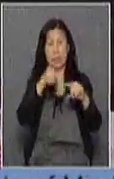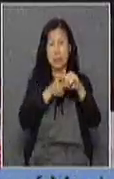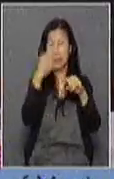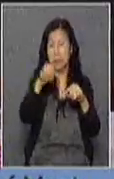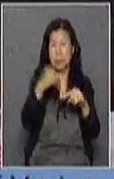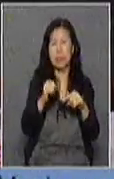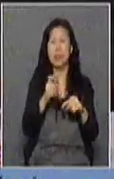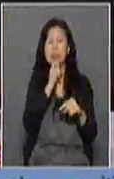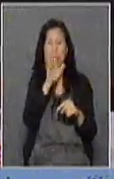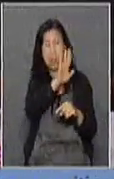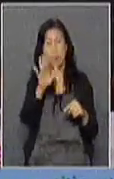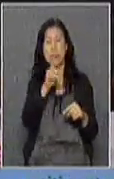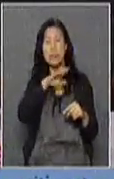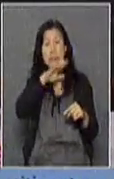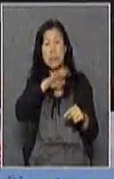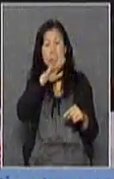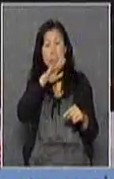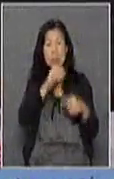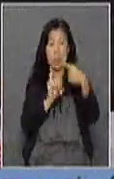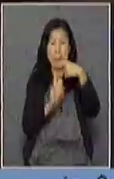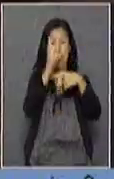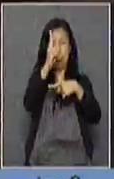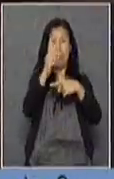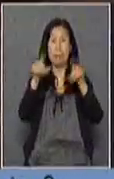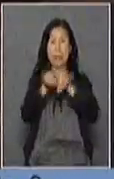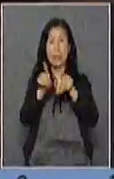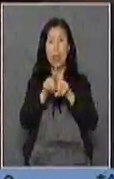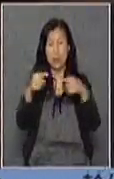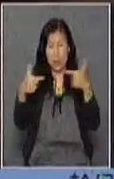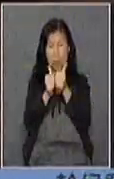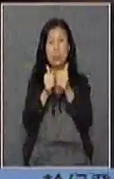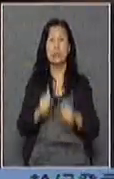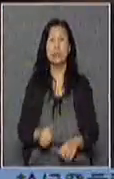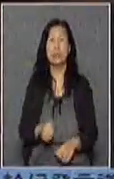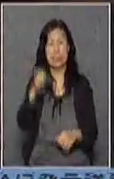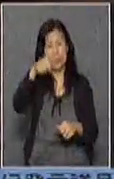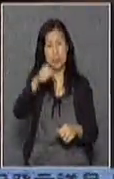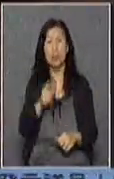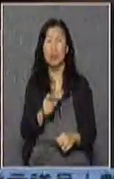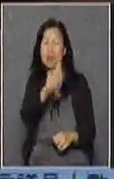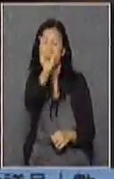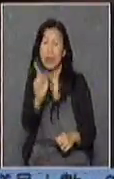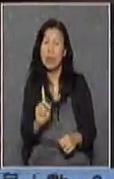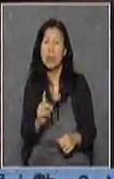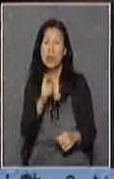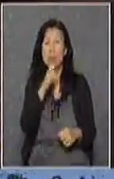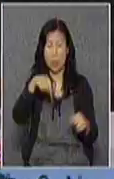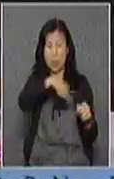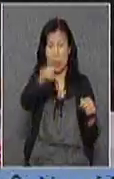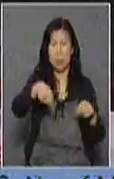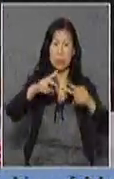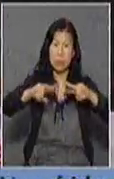不應等待100%共識。為什麼在土地發展